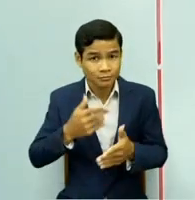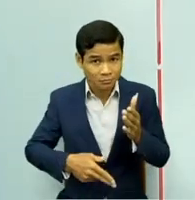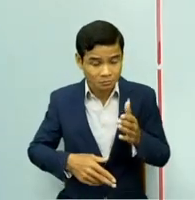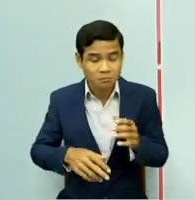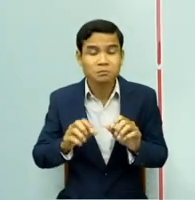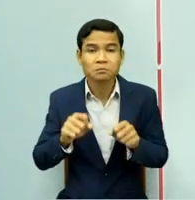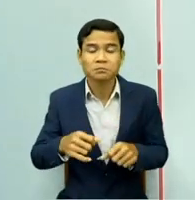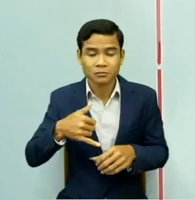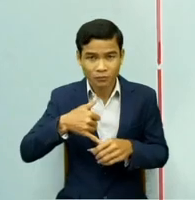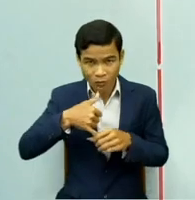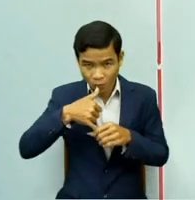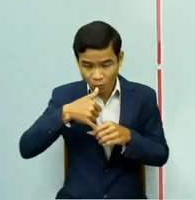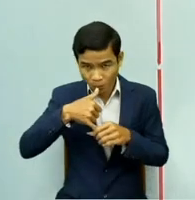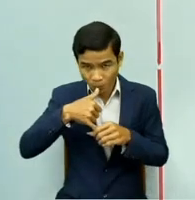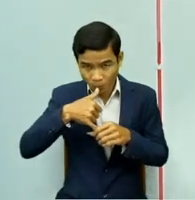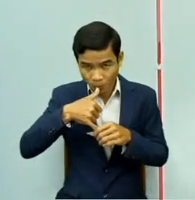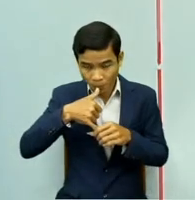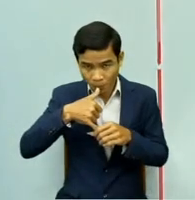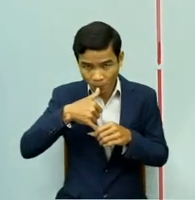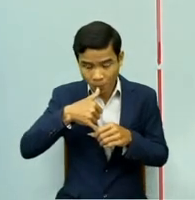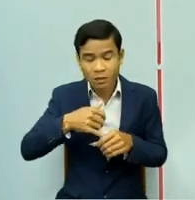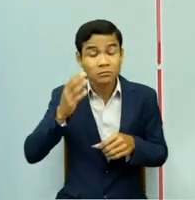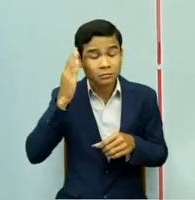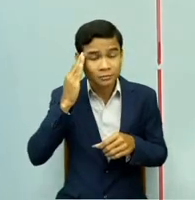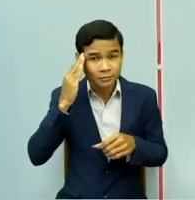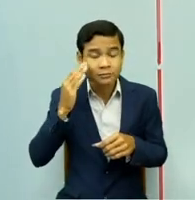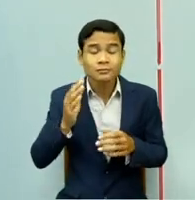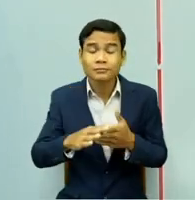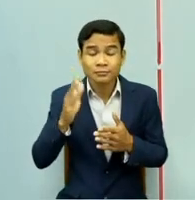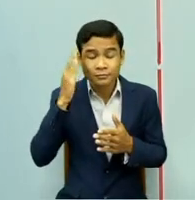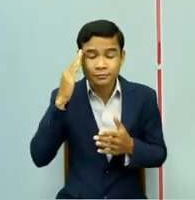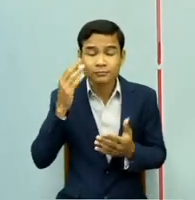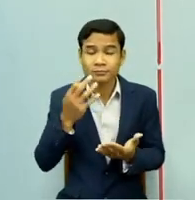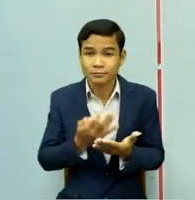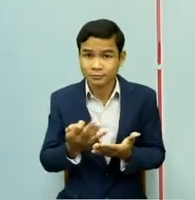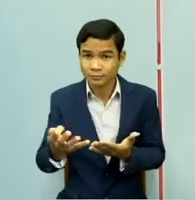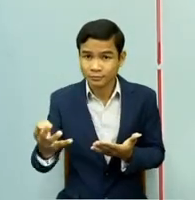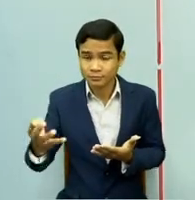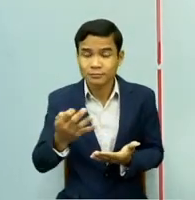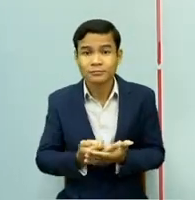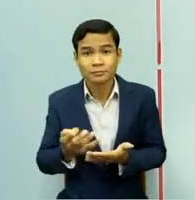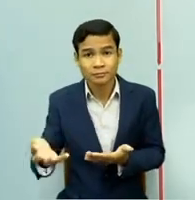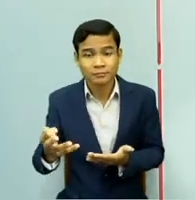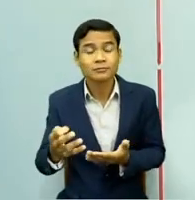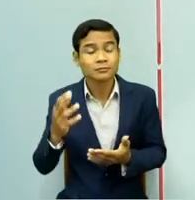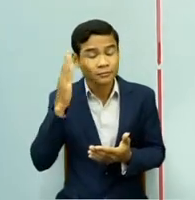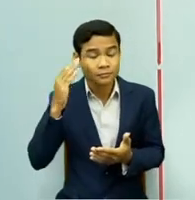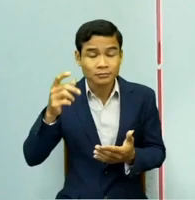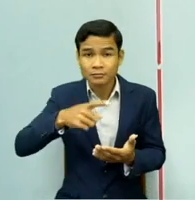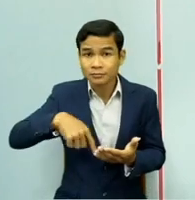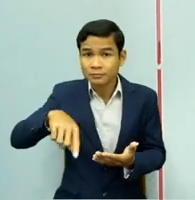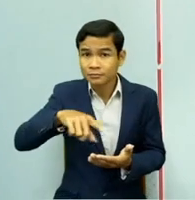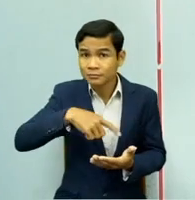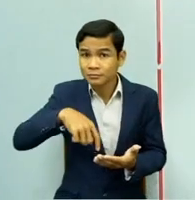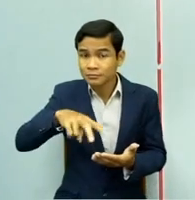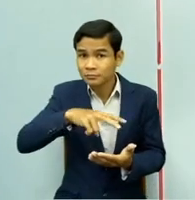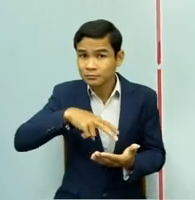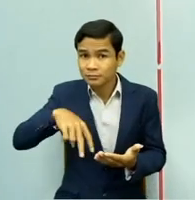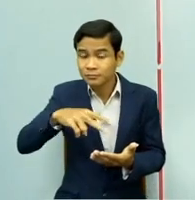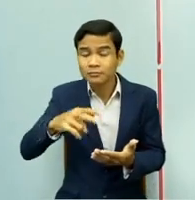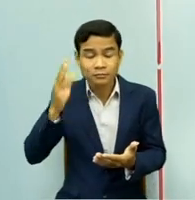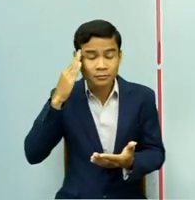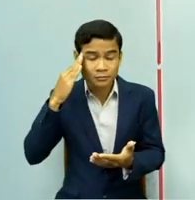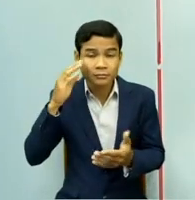chà cứ bồng bồng bớt nó con nó chẳng con score và thọ tình này con chưa bị chăm thay bà cầu đấy nè chà